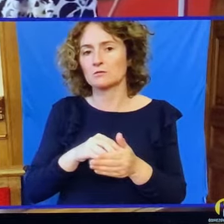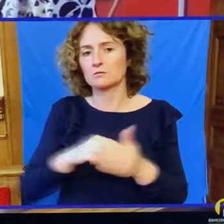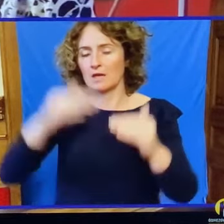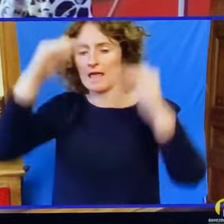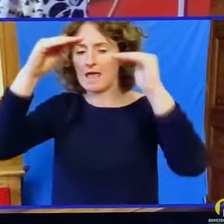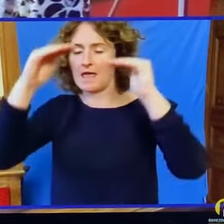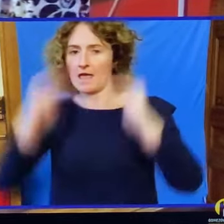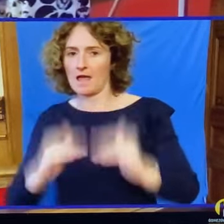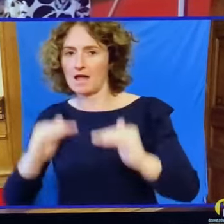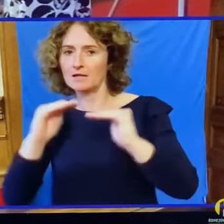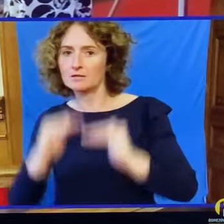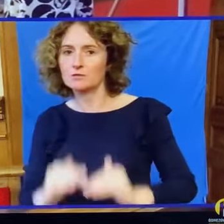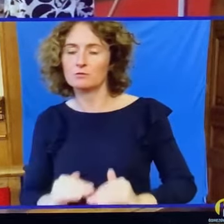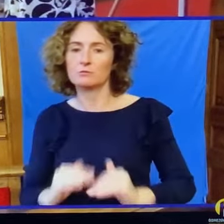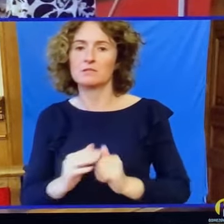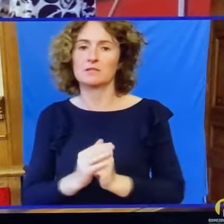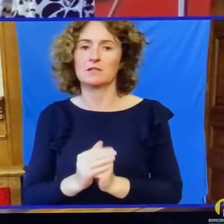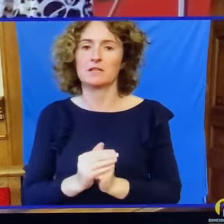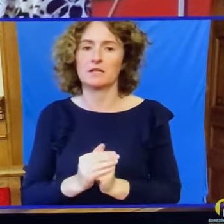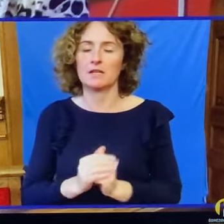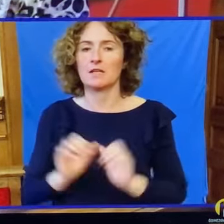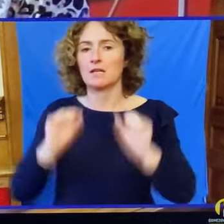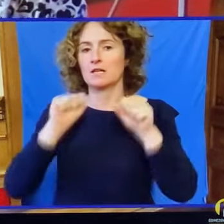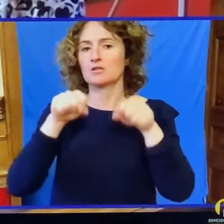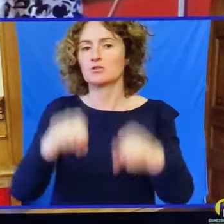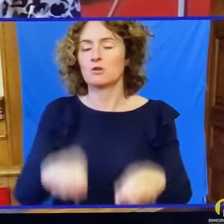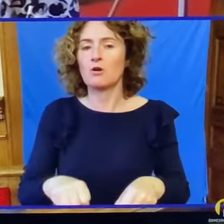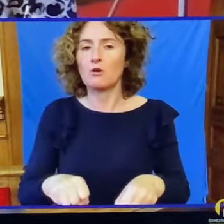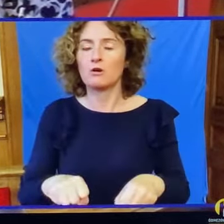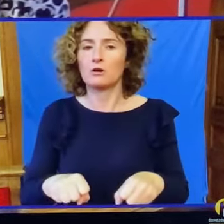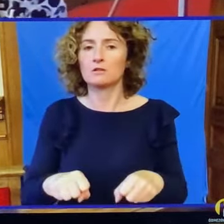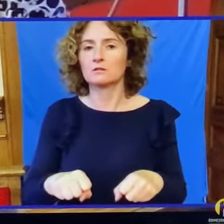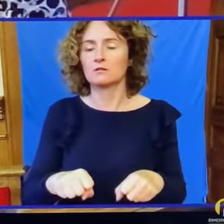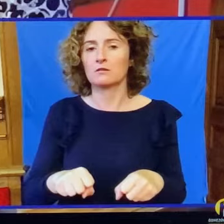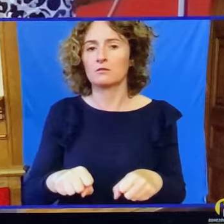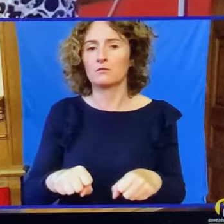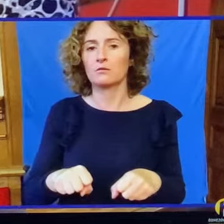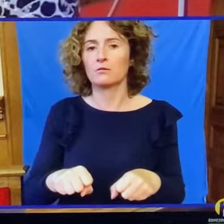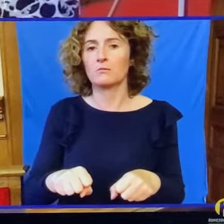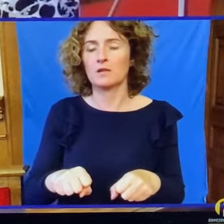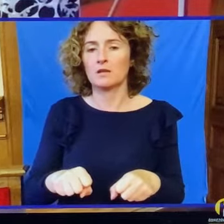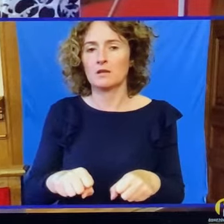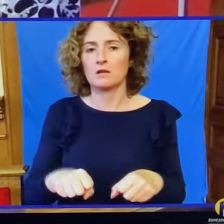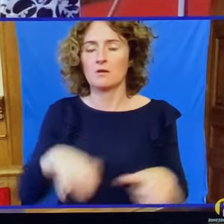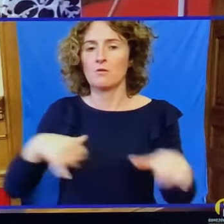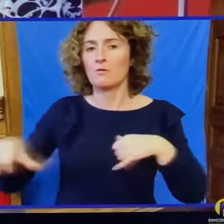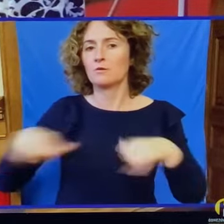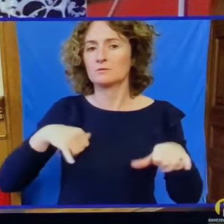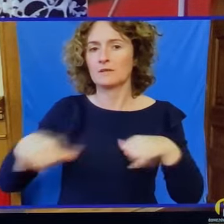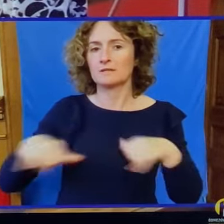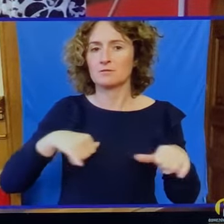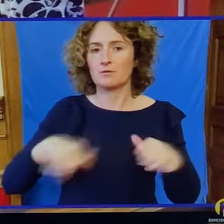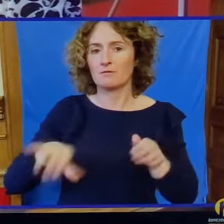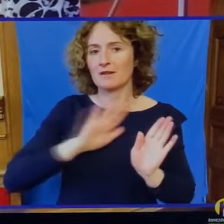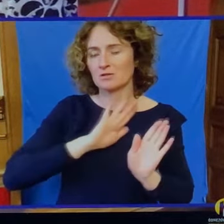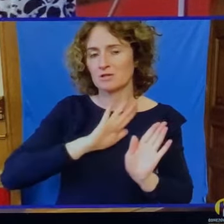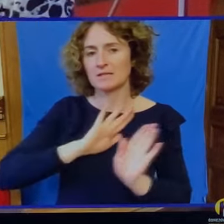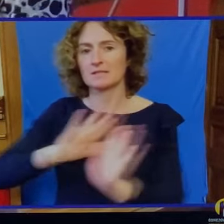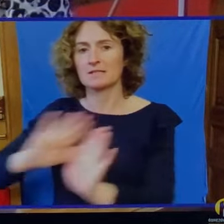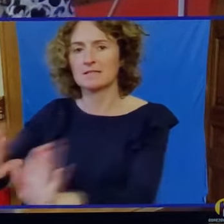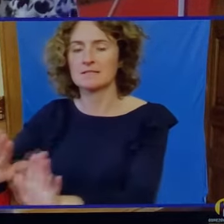mint egy beteg tájogot, kivágja a saját országából Hódmezővásárhelyt,